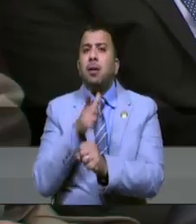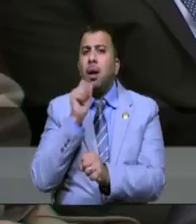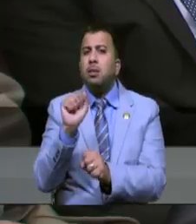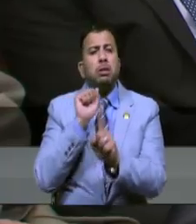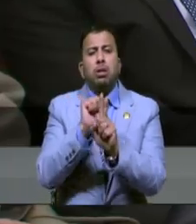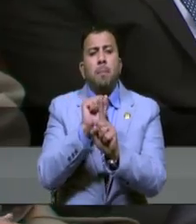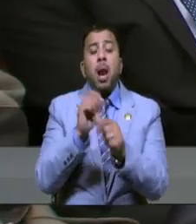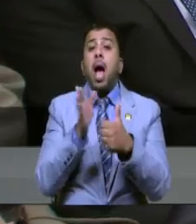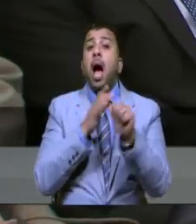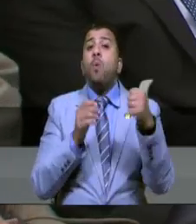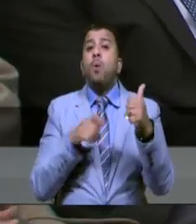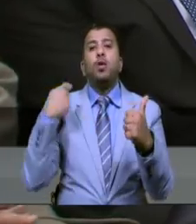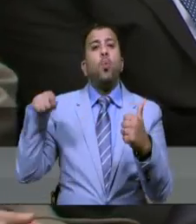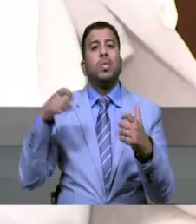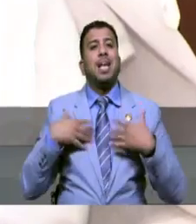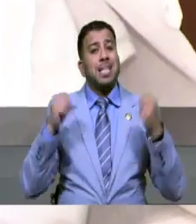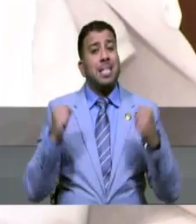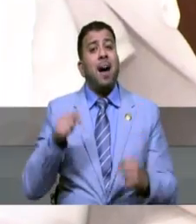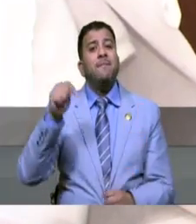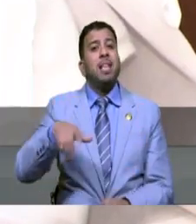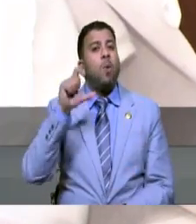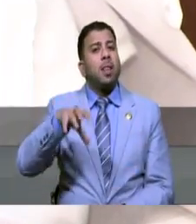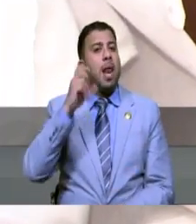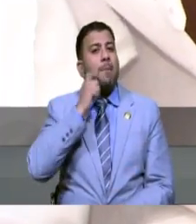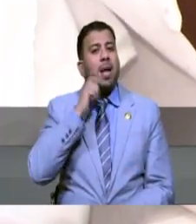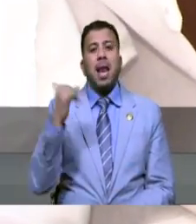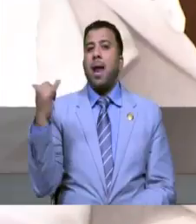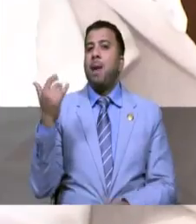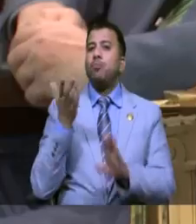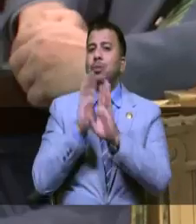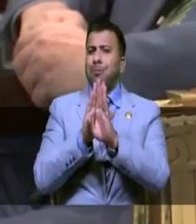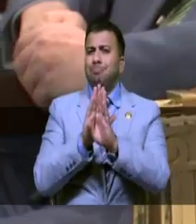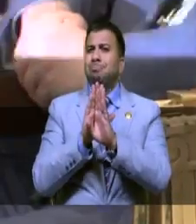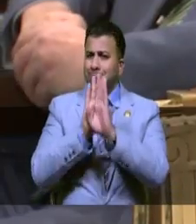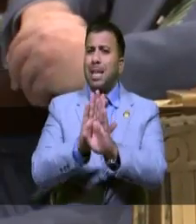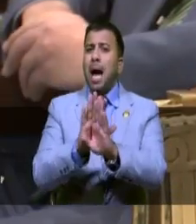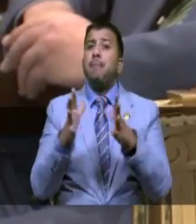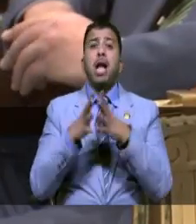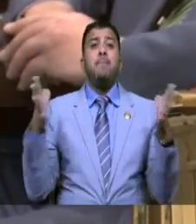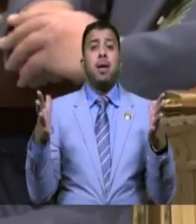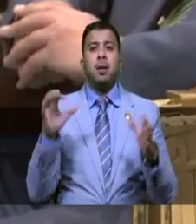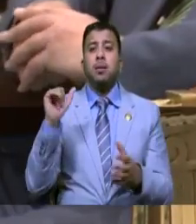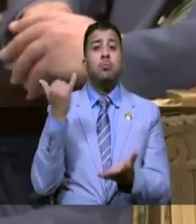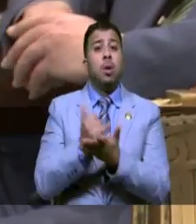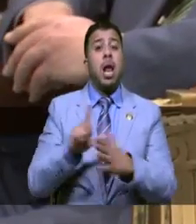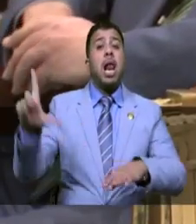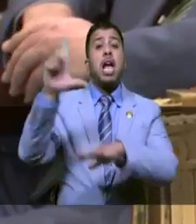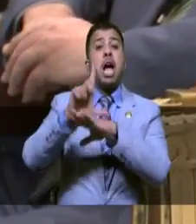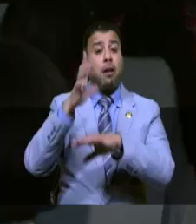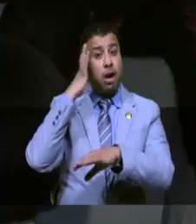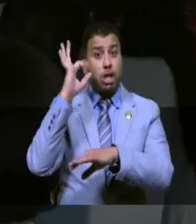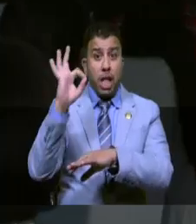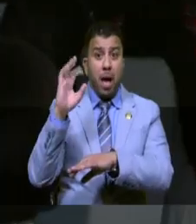للتحصينات والذي يأتي ضمن أولويات وزارة الصحة في دولة الإمارات العربية المتحدة والدعم الكبير الذي توليه